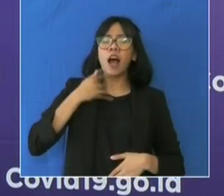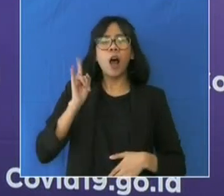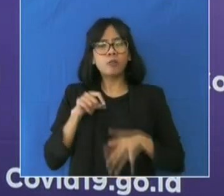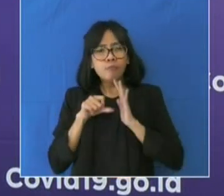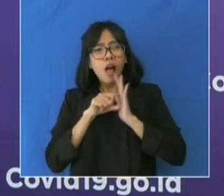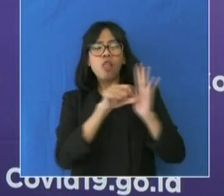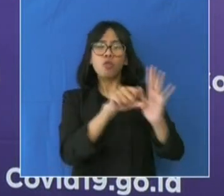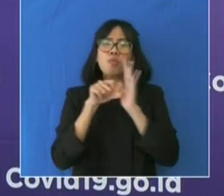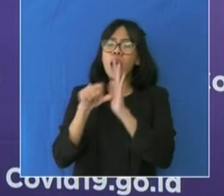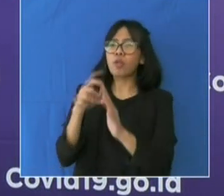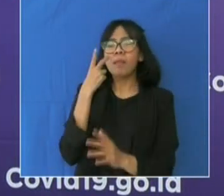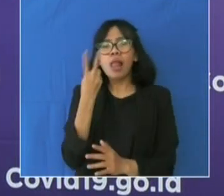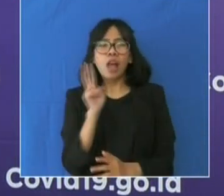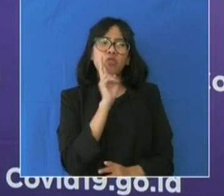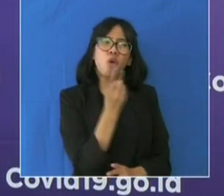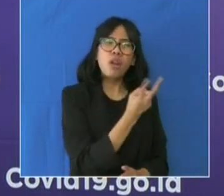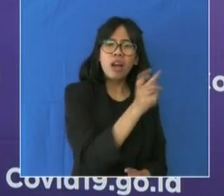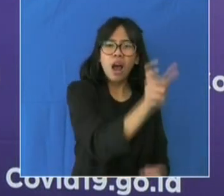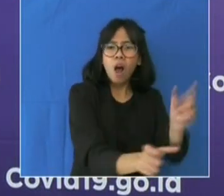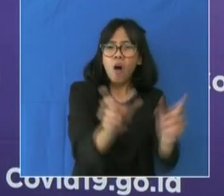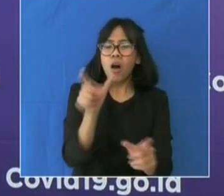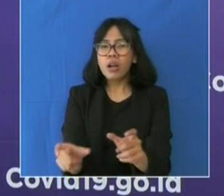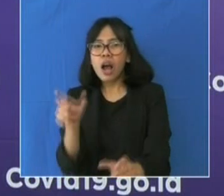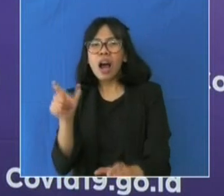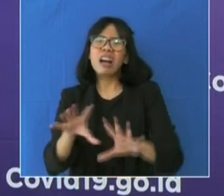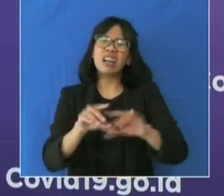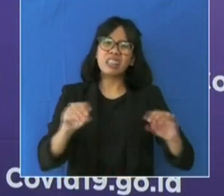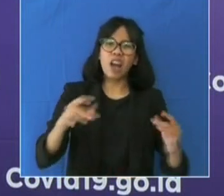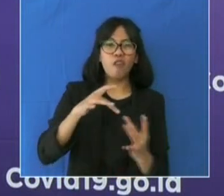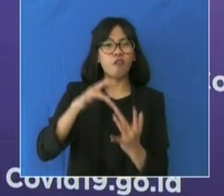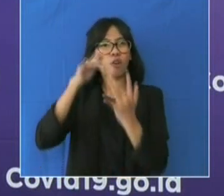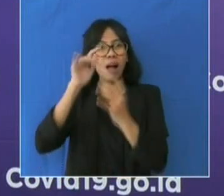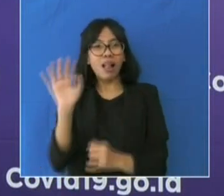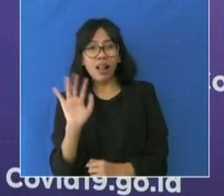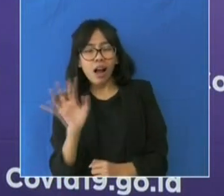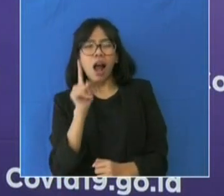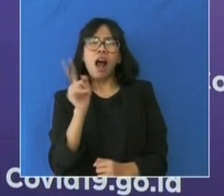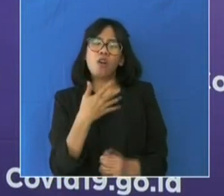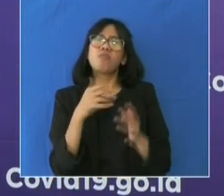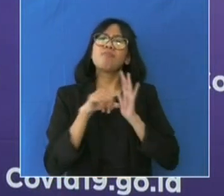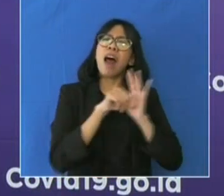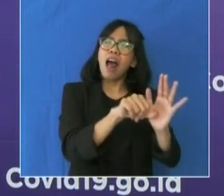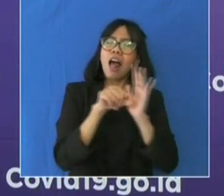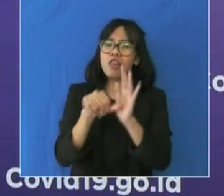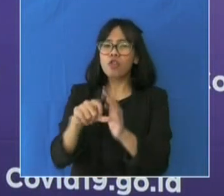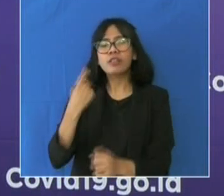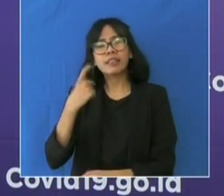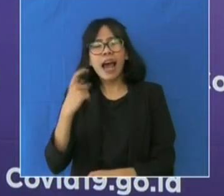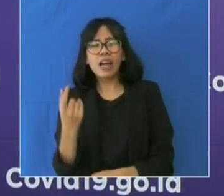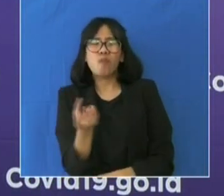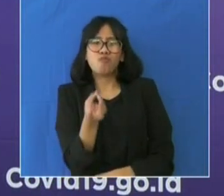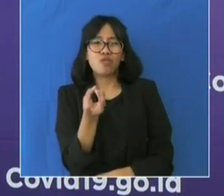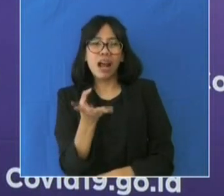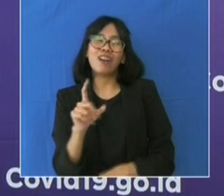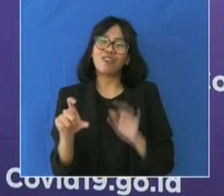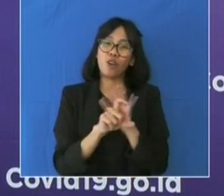bersolidaritas terhadap saudara kita pekerja informal harian melalui hal-hal sederhana yang bisa